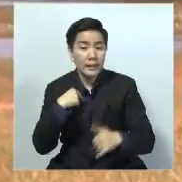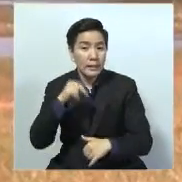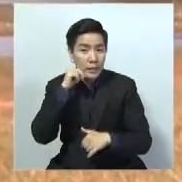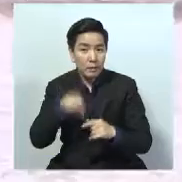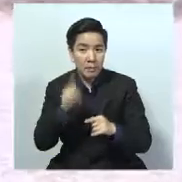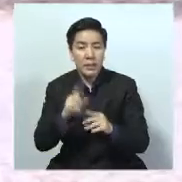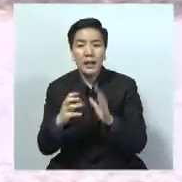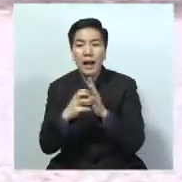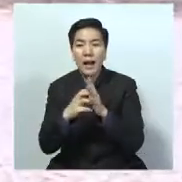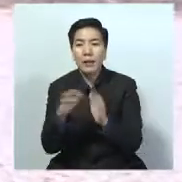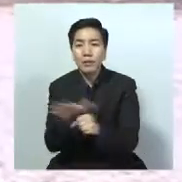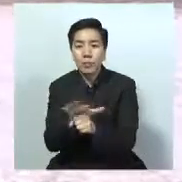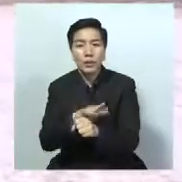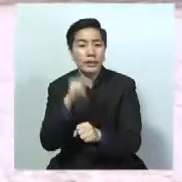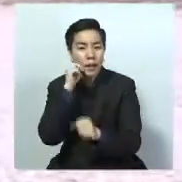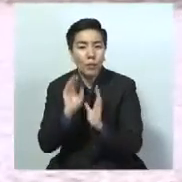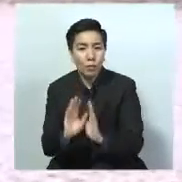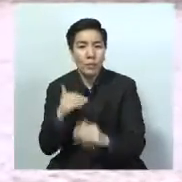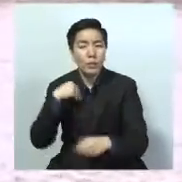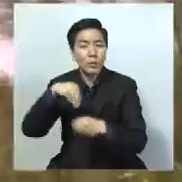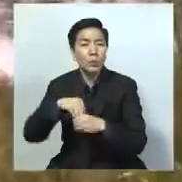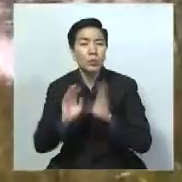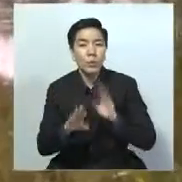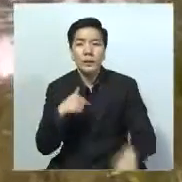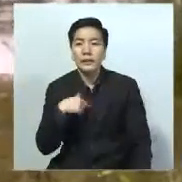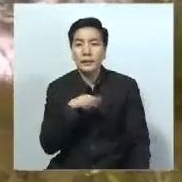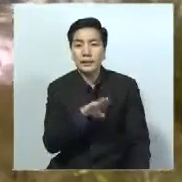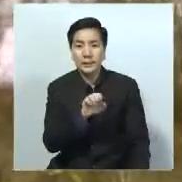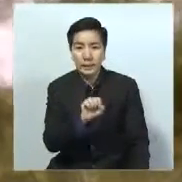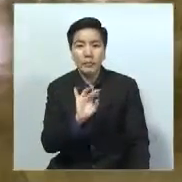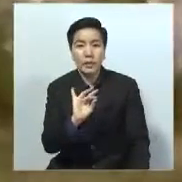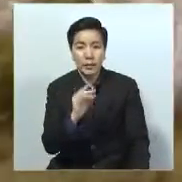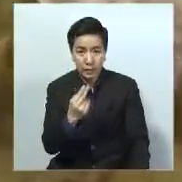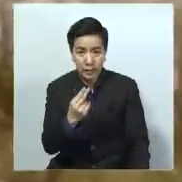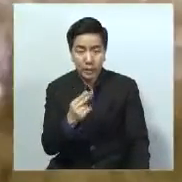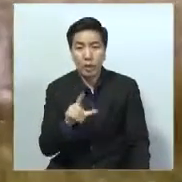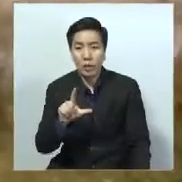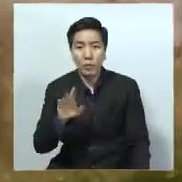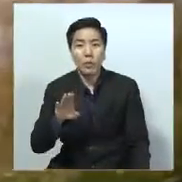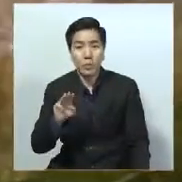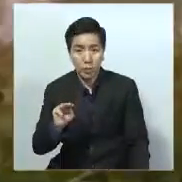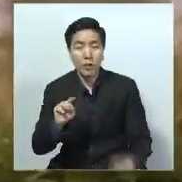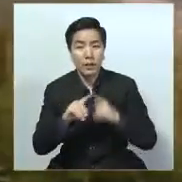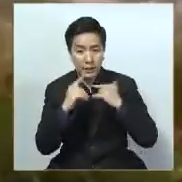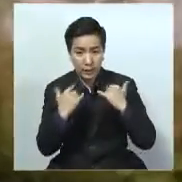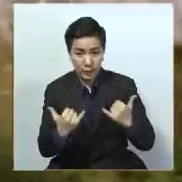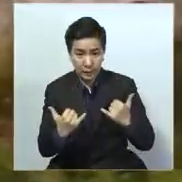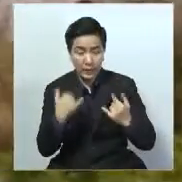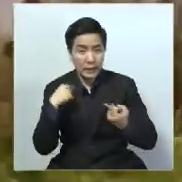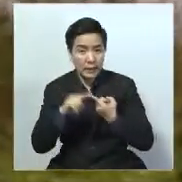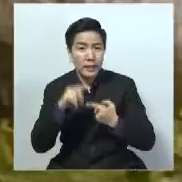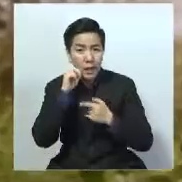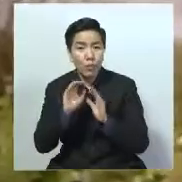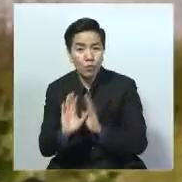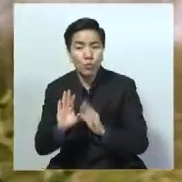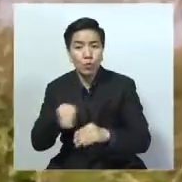อ่างเก็บน้ำขนาดกลางมีปริมาณน้ำกักเก็บอยู่ที่ 480,000 ลูกบาศก์เมตรนะคะปัจจุบัน